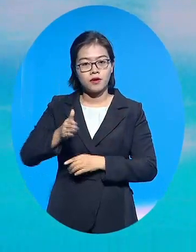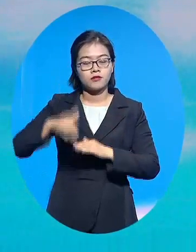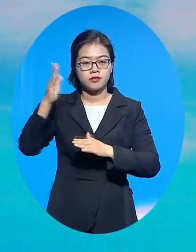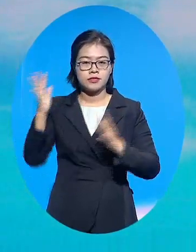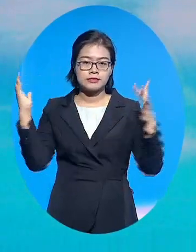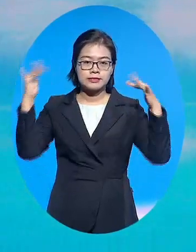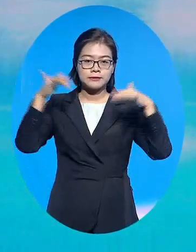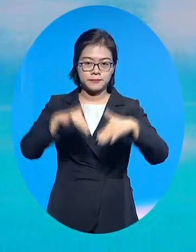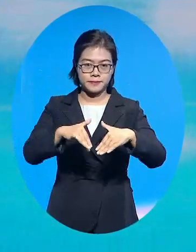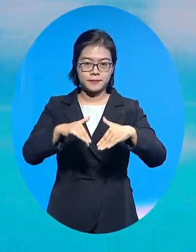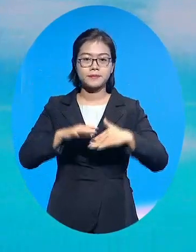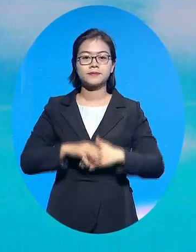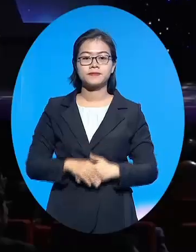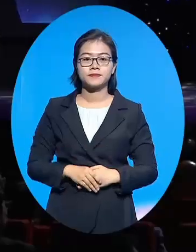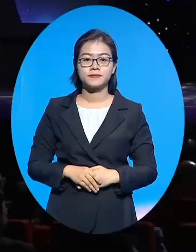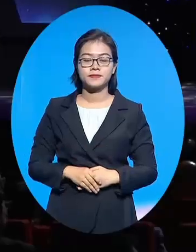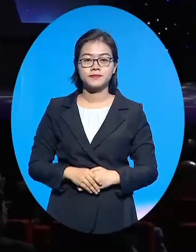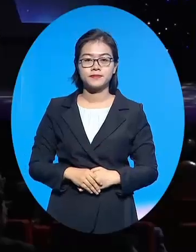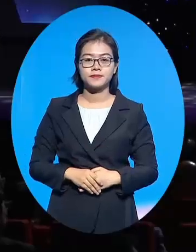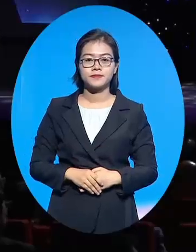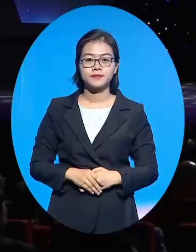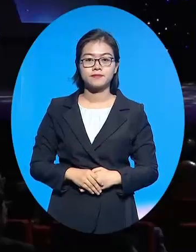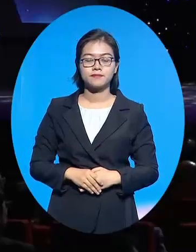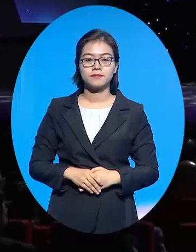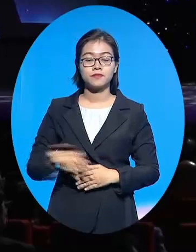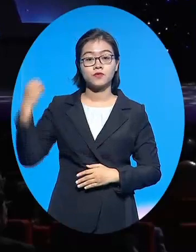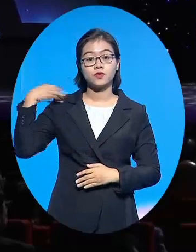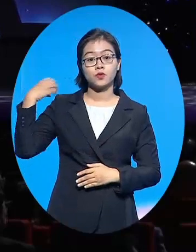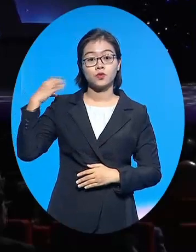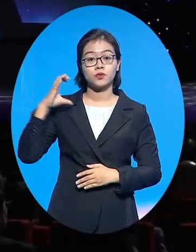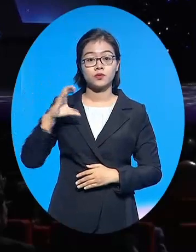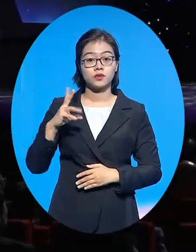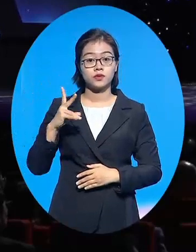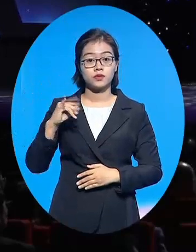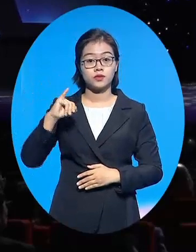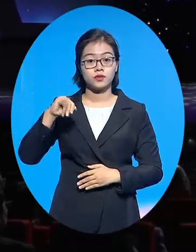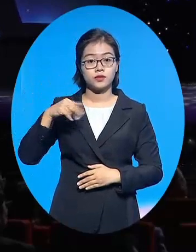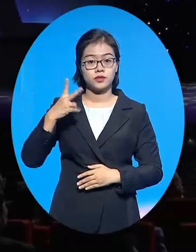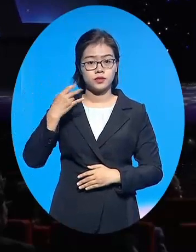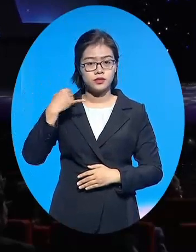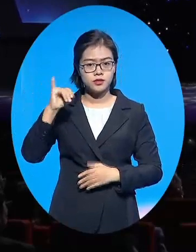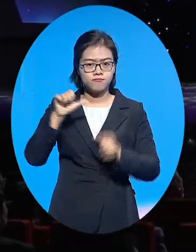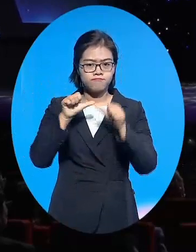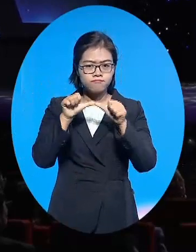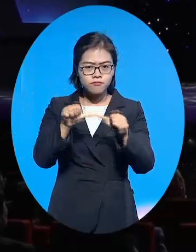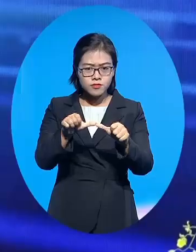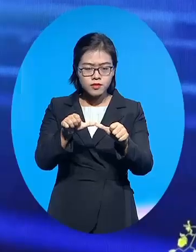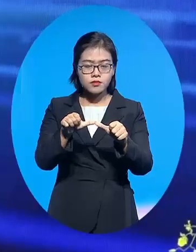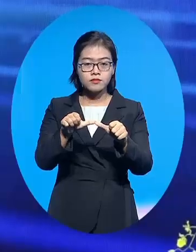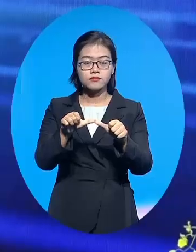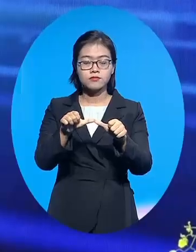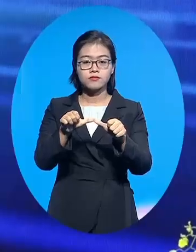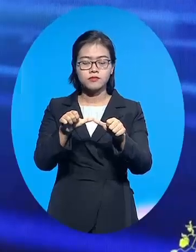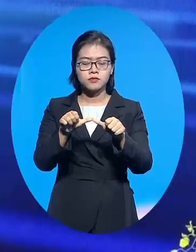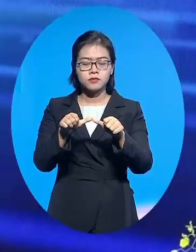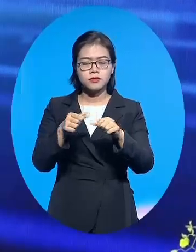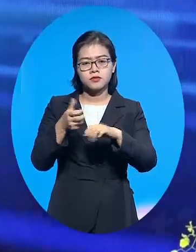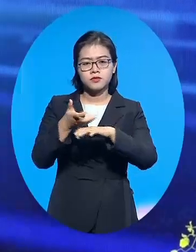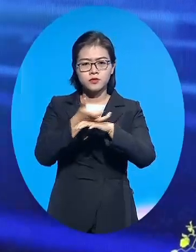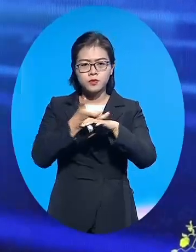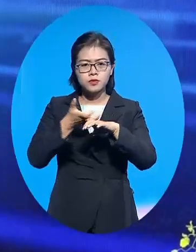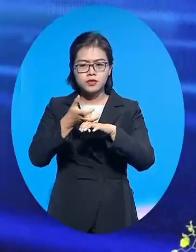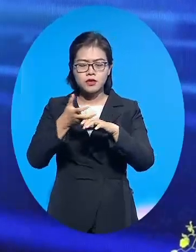trên cả nước Thủ tướng Phạm Minh Chính nhấn mạnh xây dựng thương hiệu quốc gia là một nhiệm vụ có ý nghĩa đặc biệt quan trọng